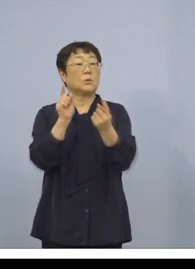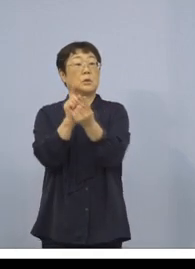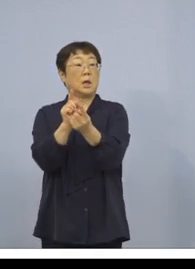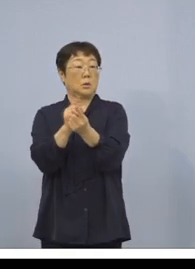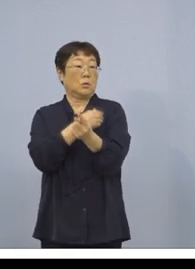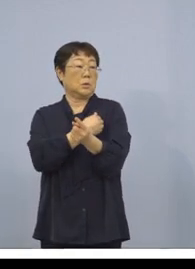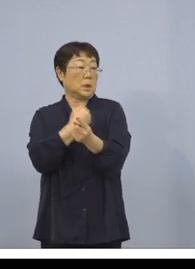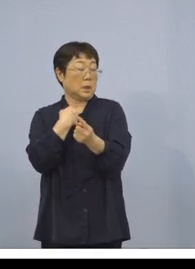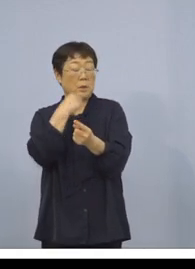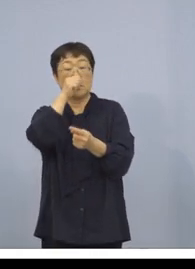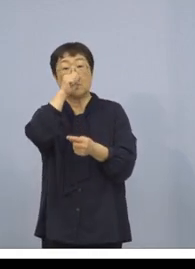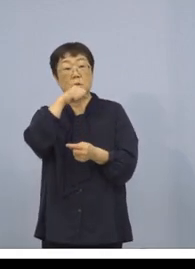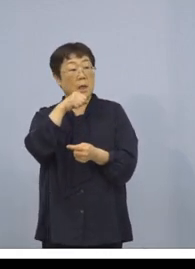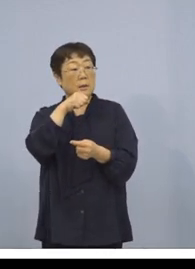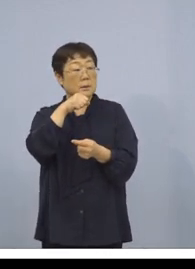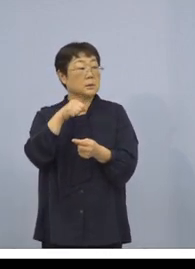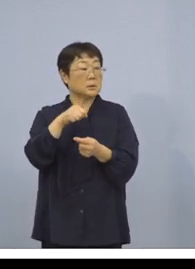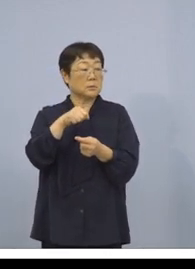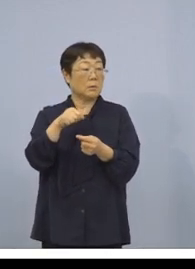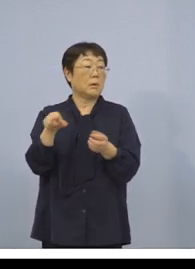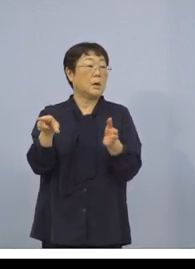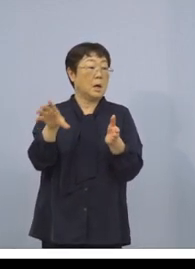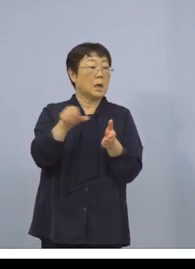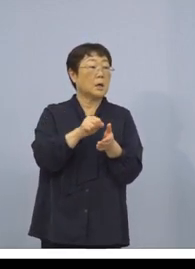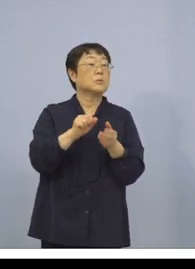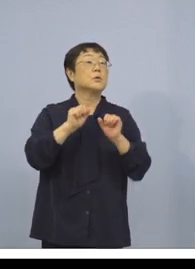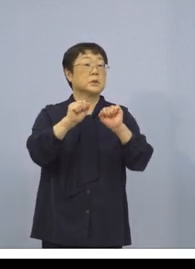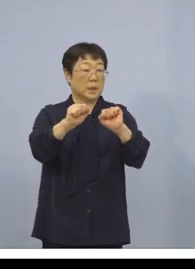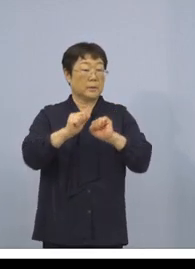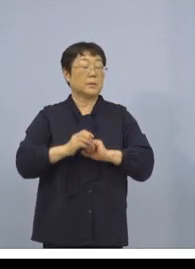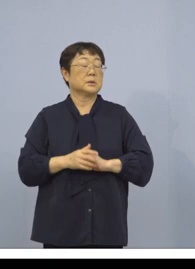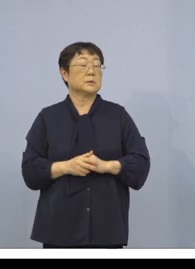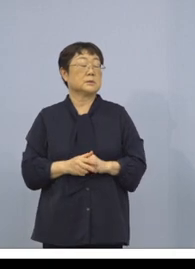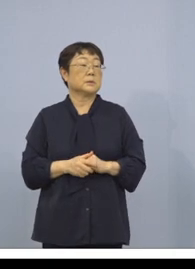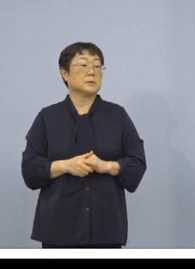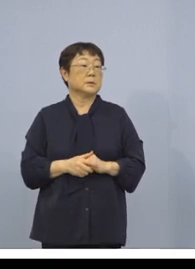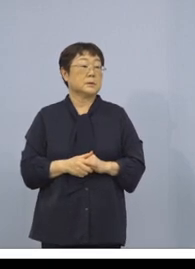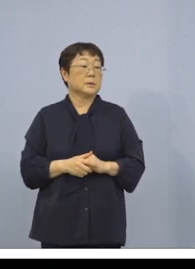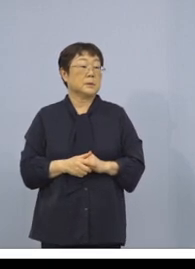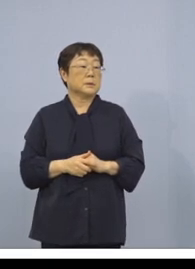応できる予算を計上させていただきました。